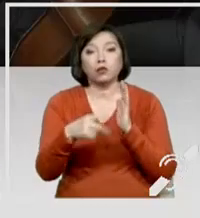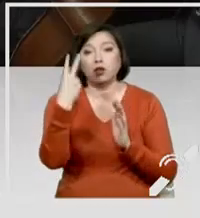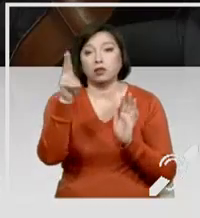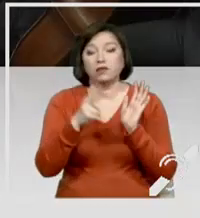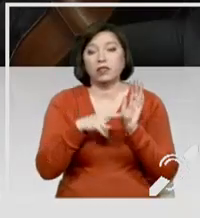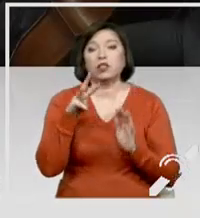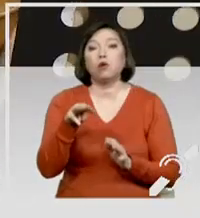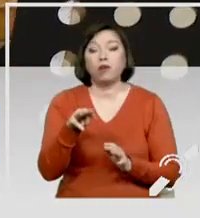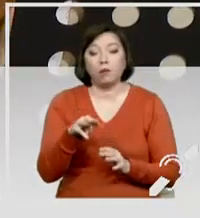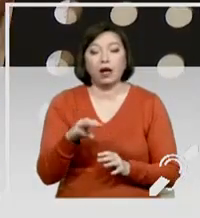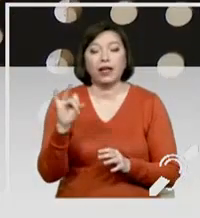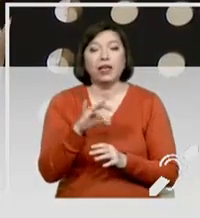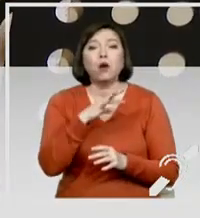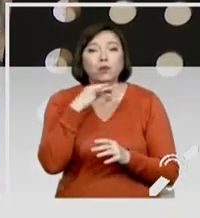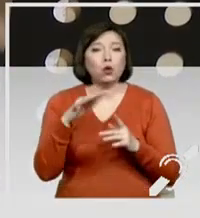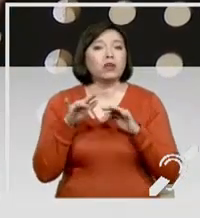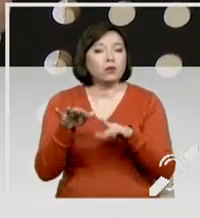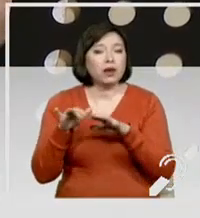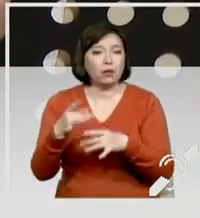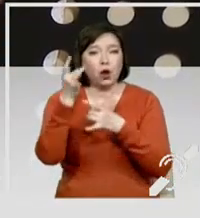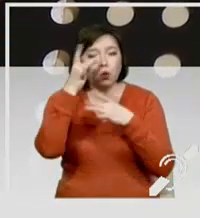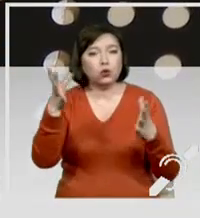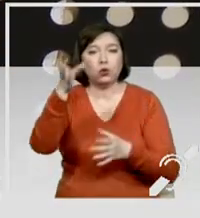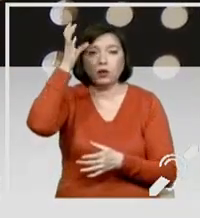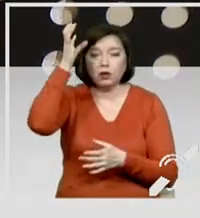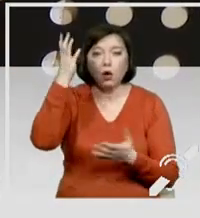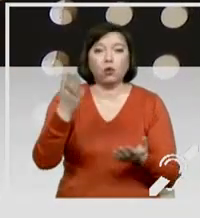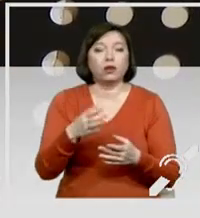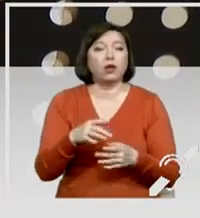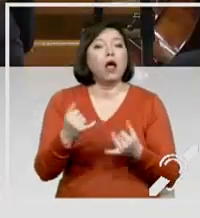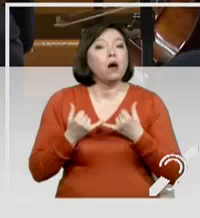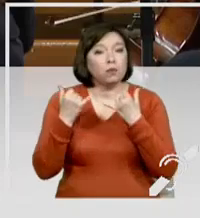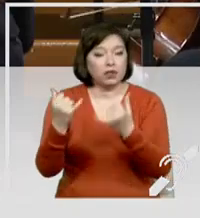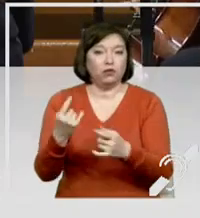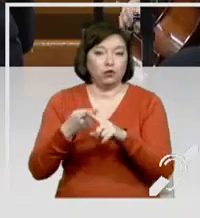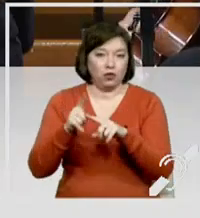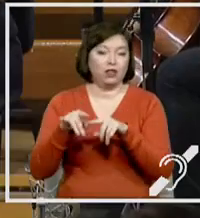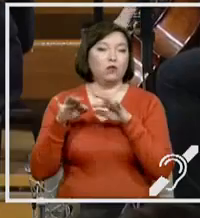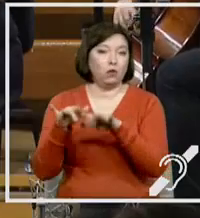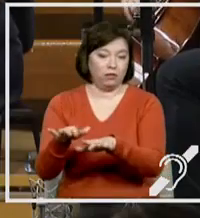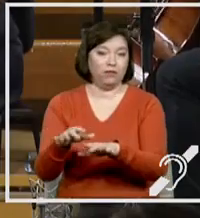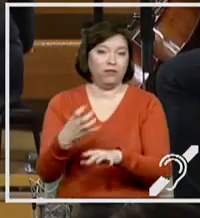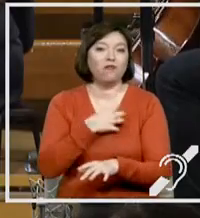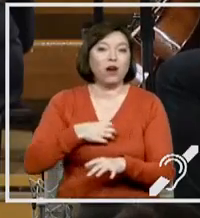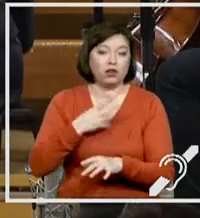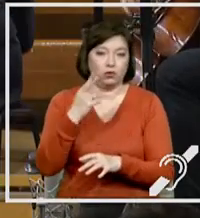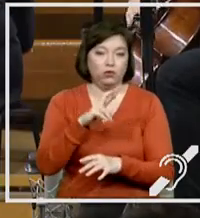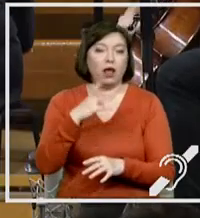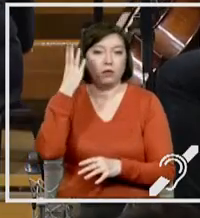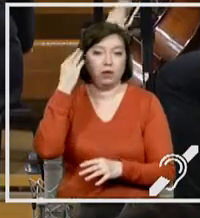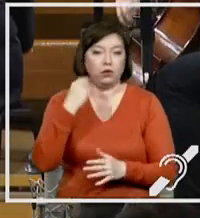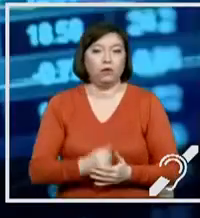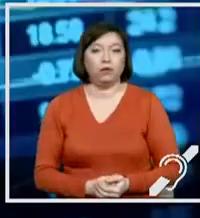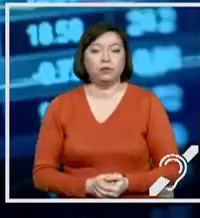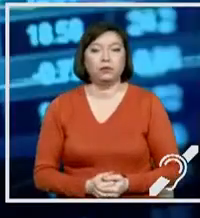27 martie și 10 de evenimente cultural-științifice sunt dedicate acestui moment important din istorie.